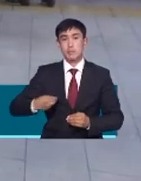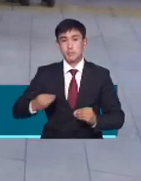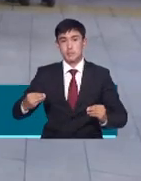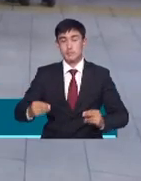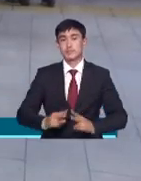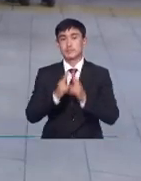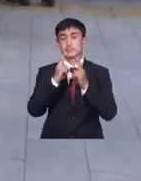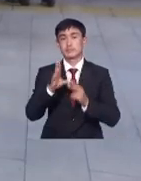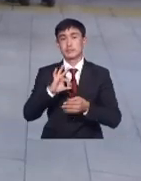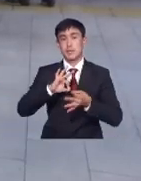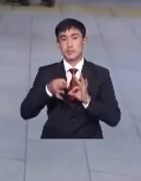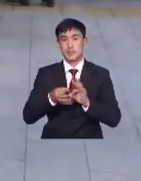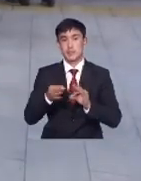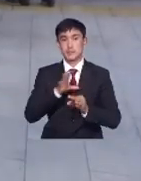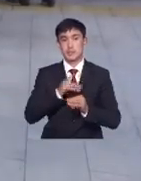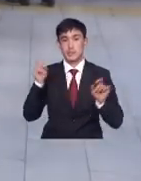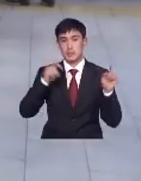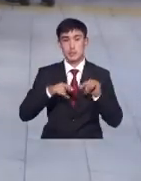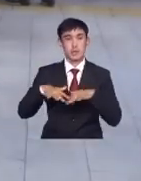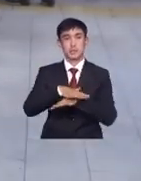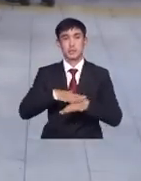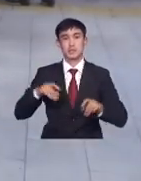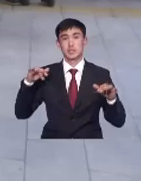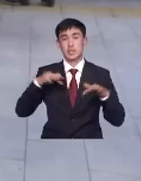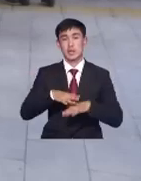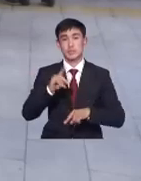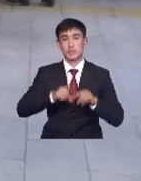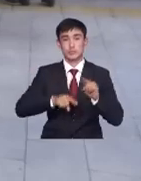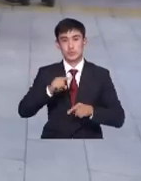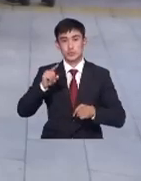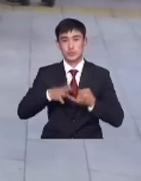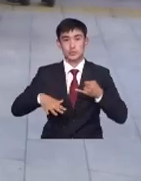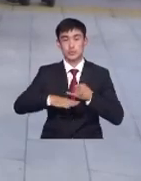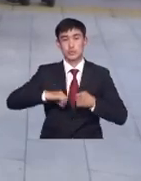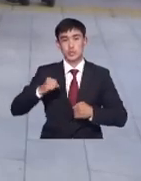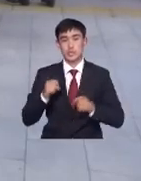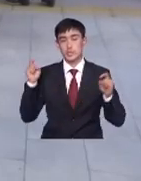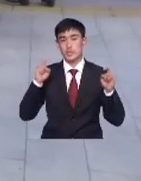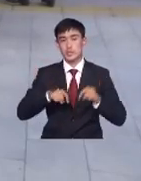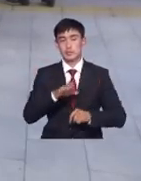болып келген кезде бүткіл жанкүйерлер осы жерге жиналды. Жерлестері, бауырлары, достары жиналып отыр.